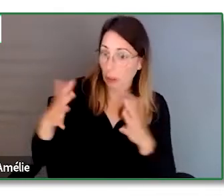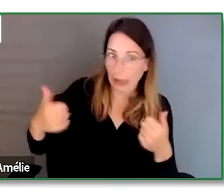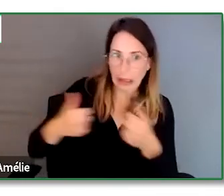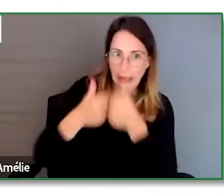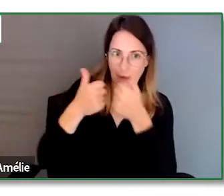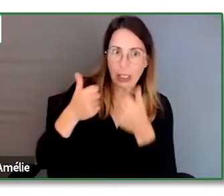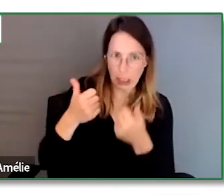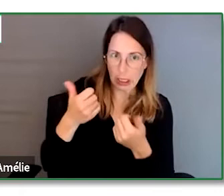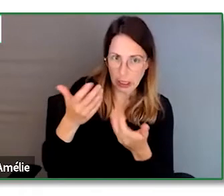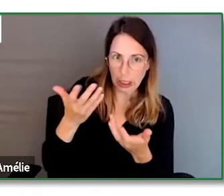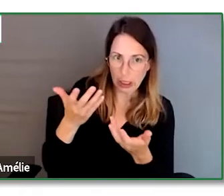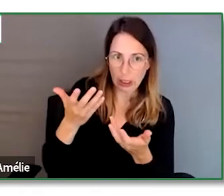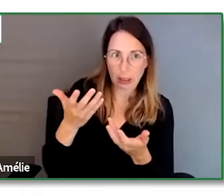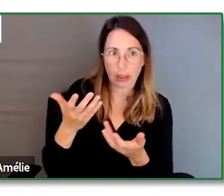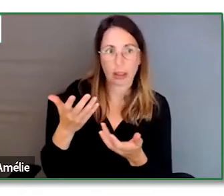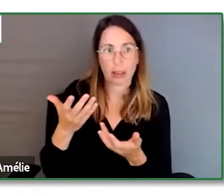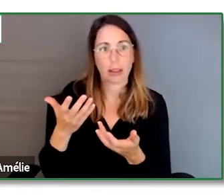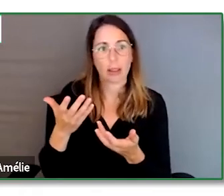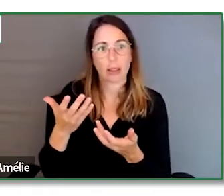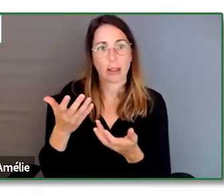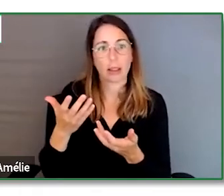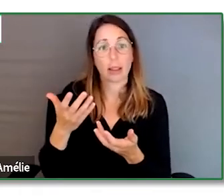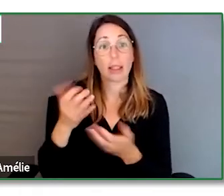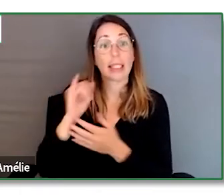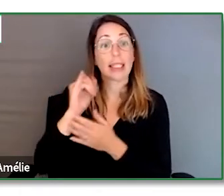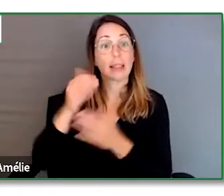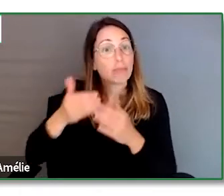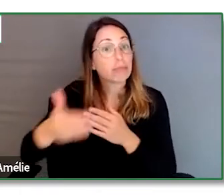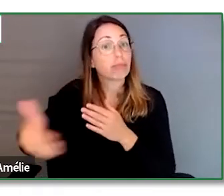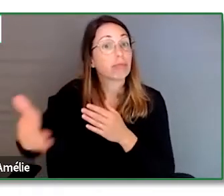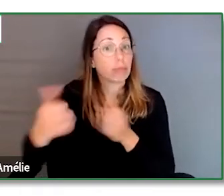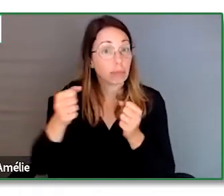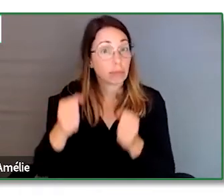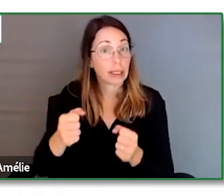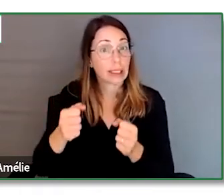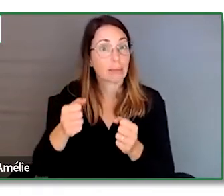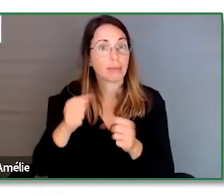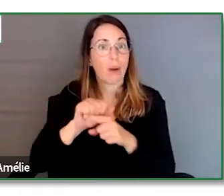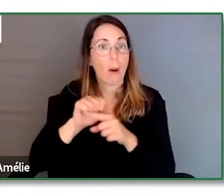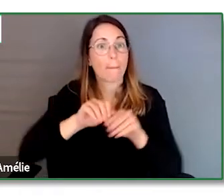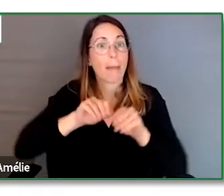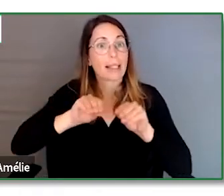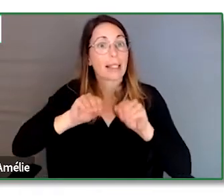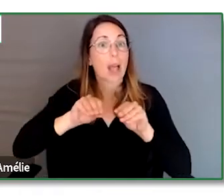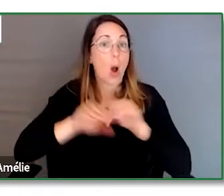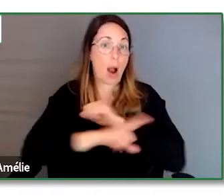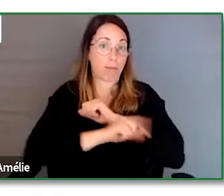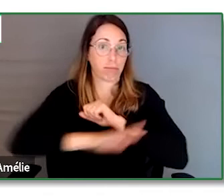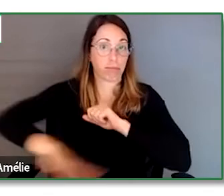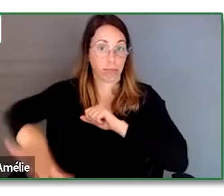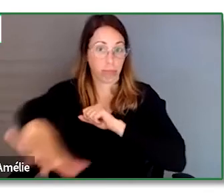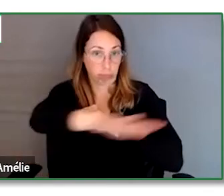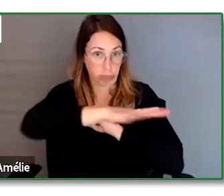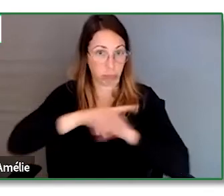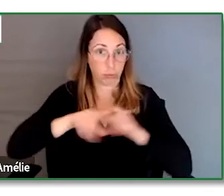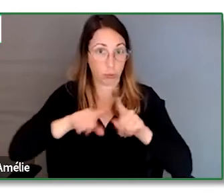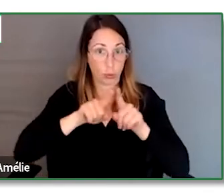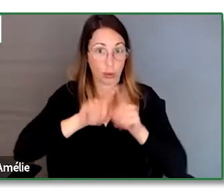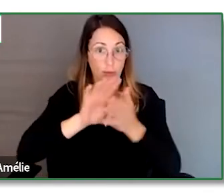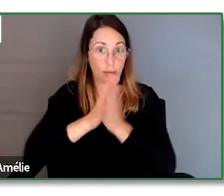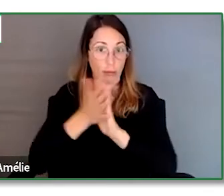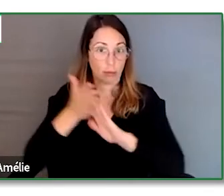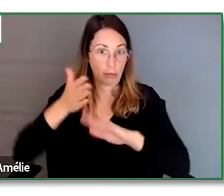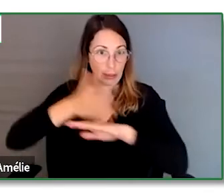Lorsque vous envisagez la possibilité d'étendre la formation pour les membres de votre personnel et pour rendre l'accessibilité plus importante dans une zone donnée,